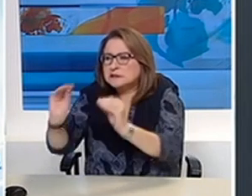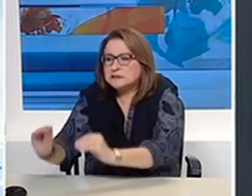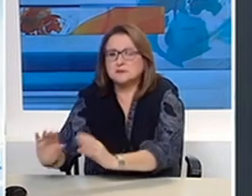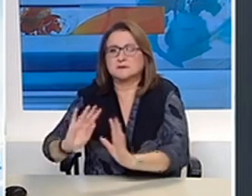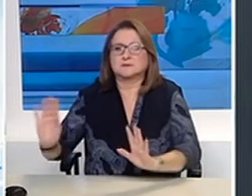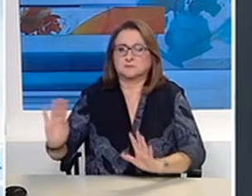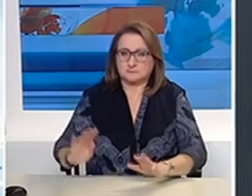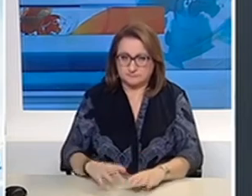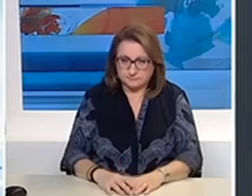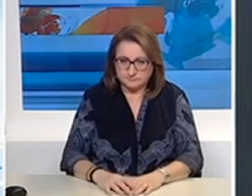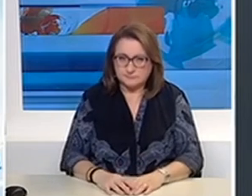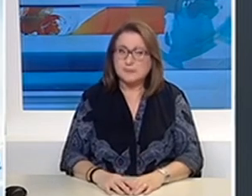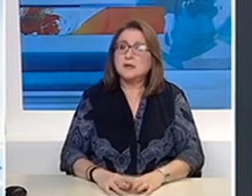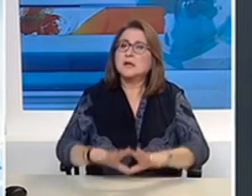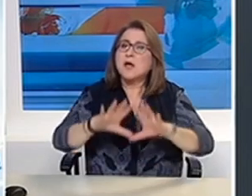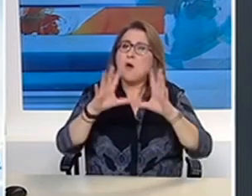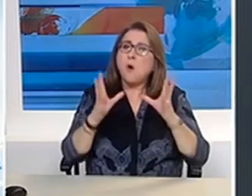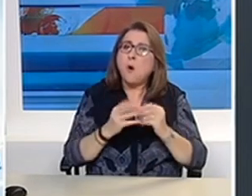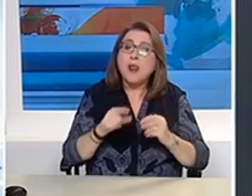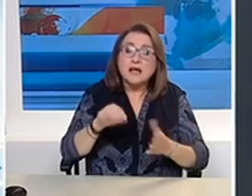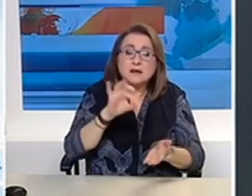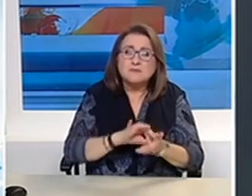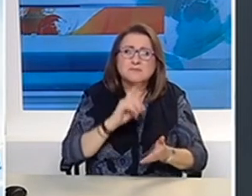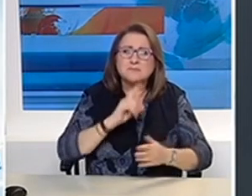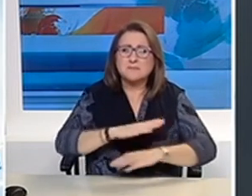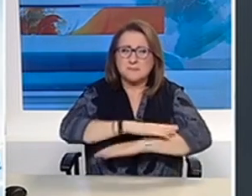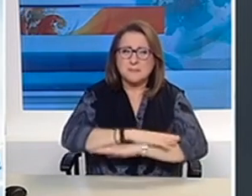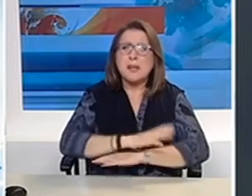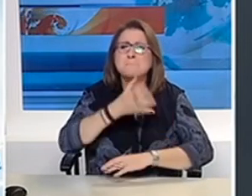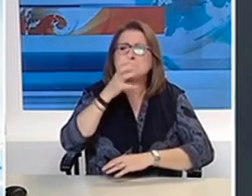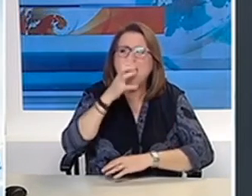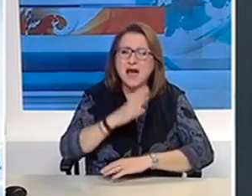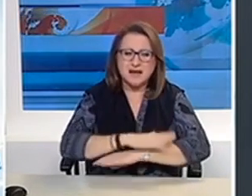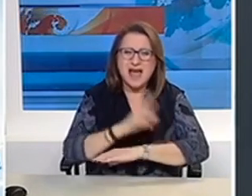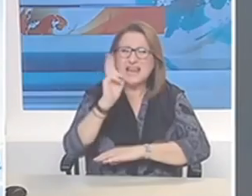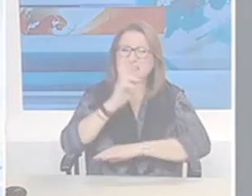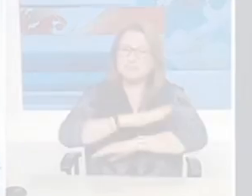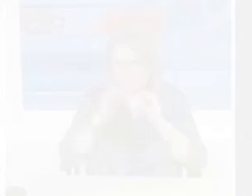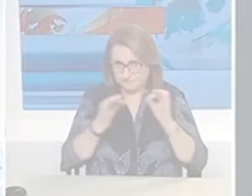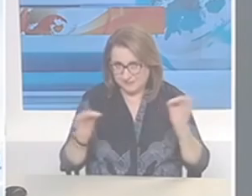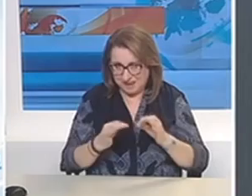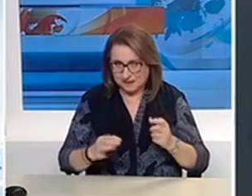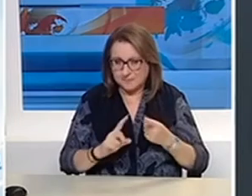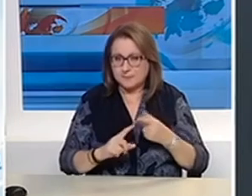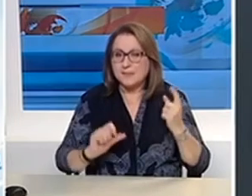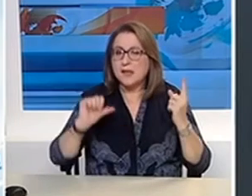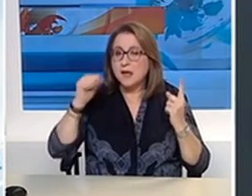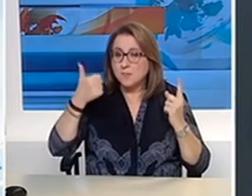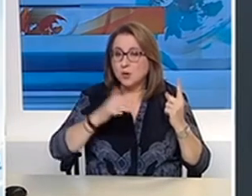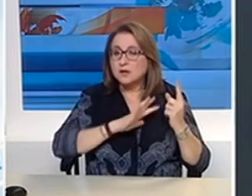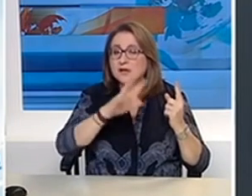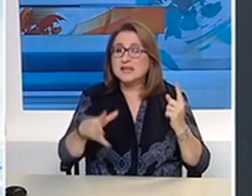Και τέλος, τους κανόνες λειτουργίας των σημείων εξυπηρέτησης επιβατών, δηλαδή στα μπαρ, στα εστιατόρια και στις τραπεζαρίες. Επεκτείνεται μέχρι